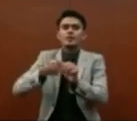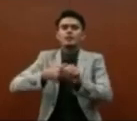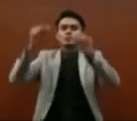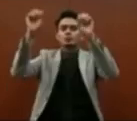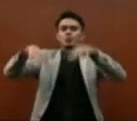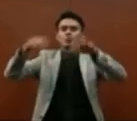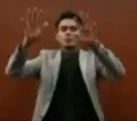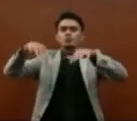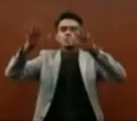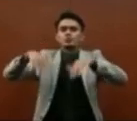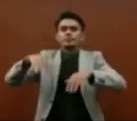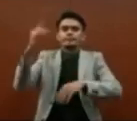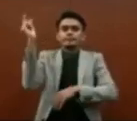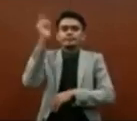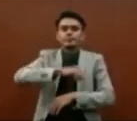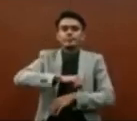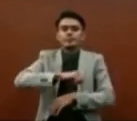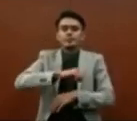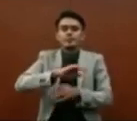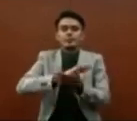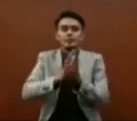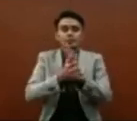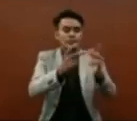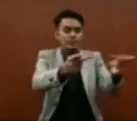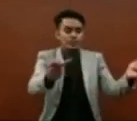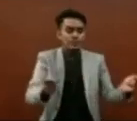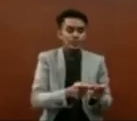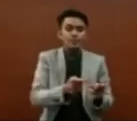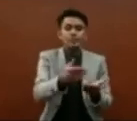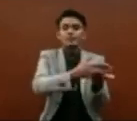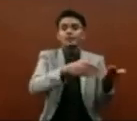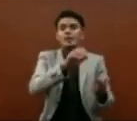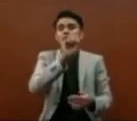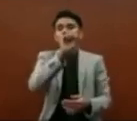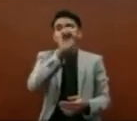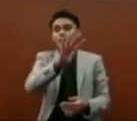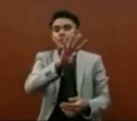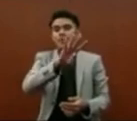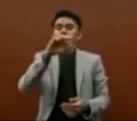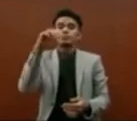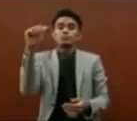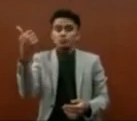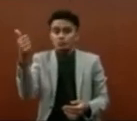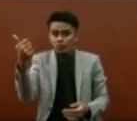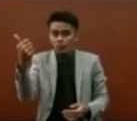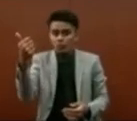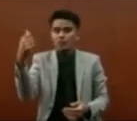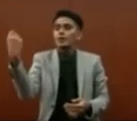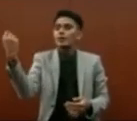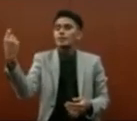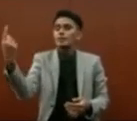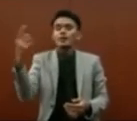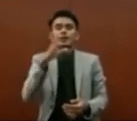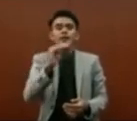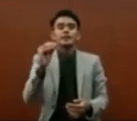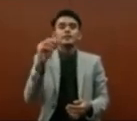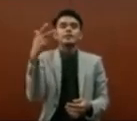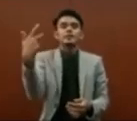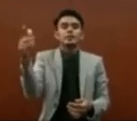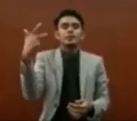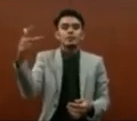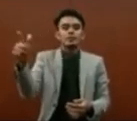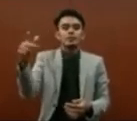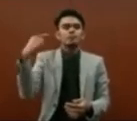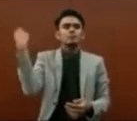melebihi kadar biasa kawasan-kawasan seperti section 4 fashion 10 section 11 dan section 13